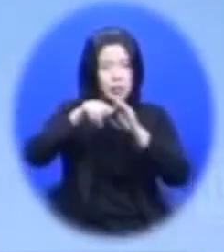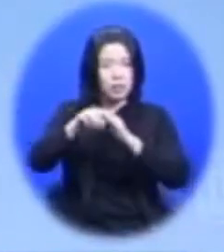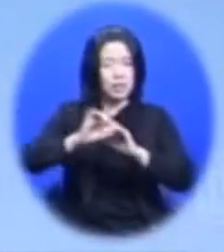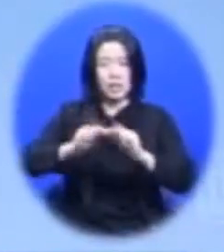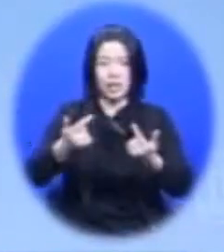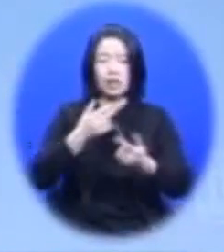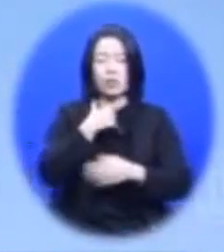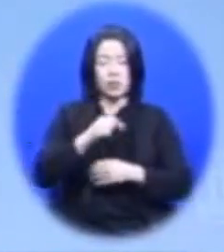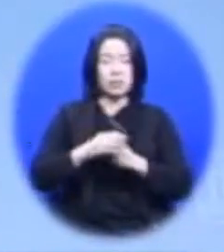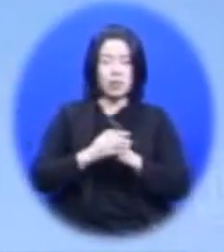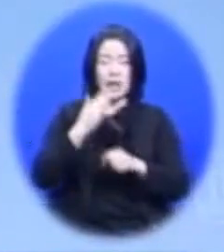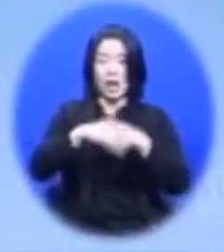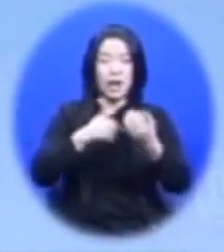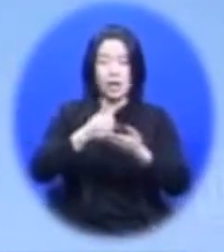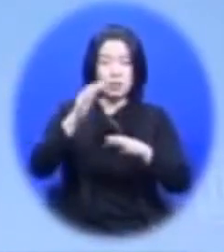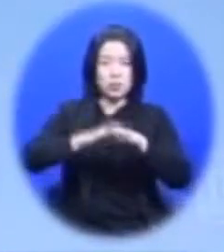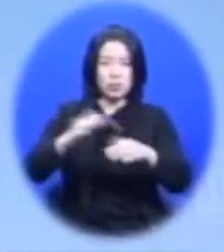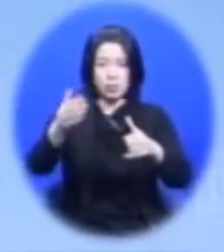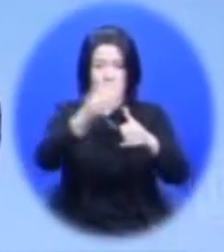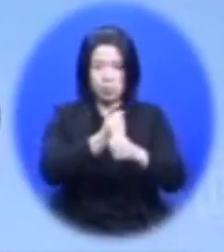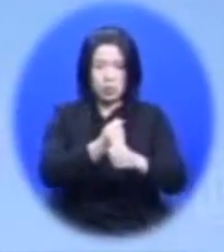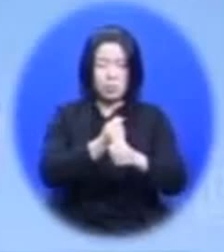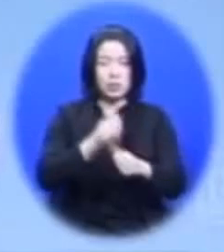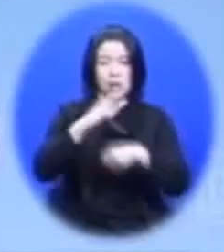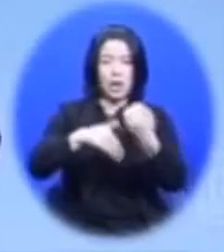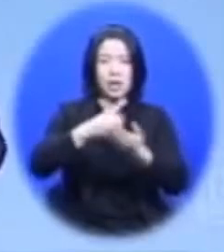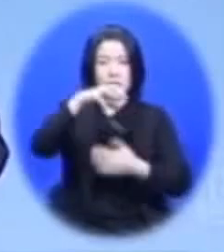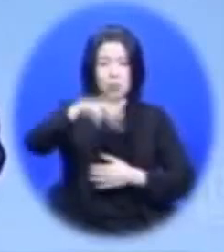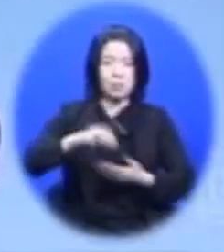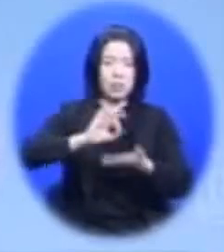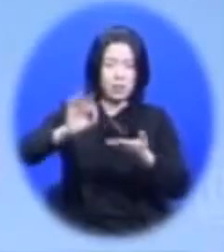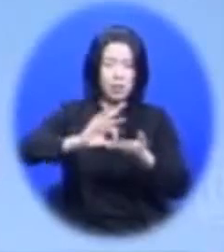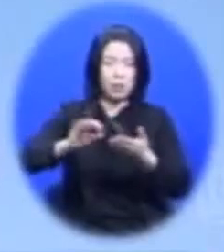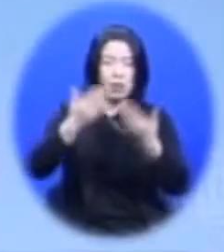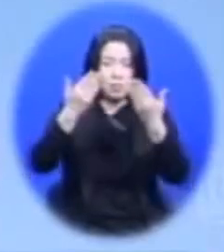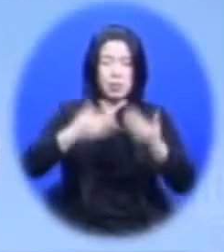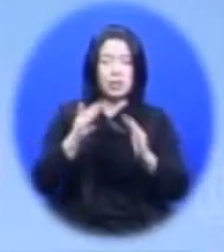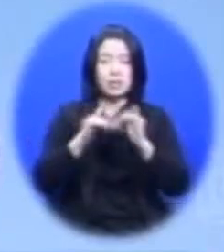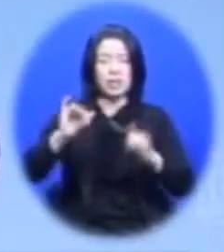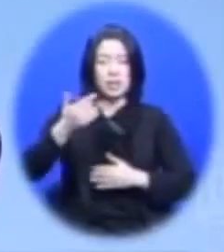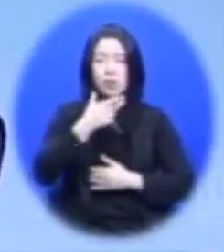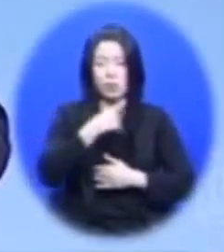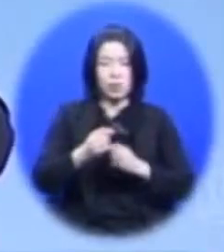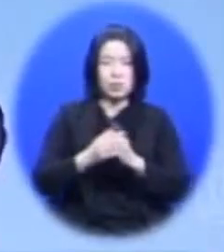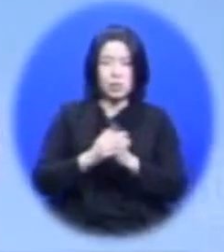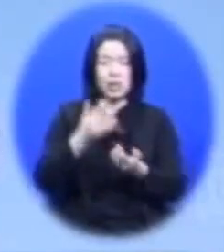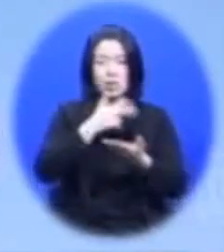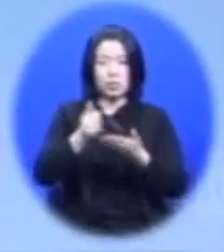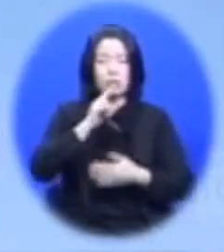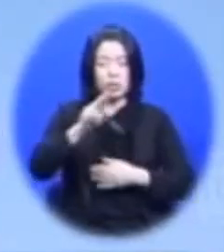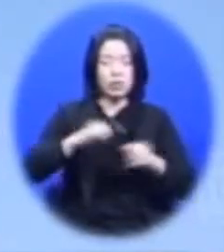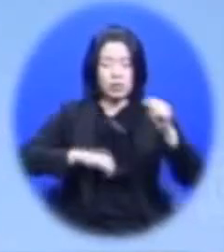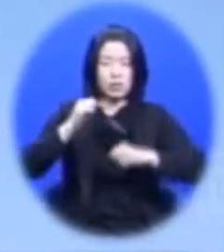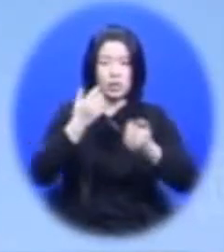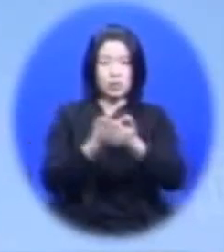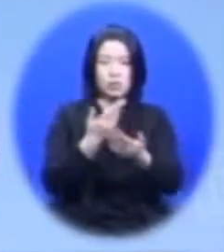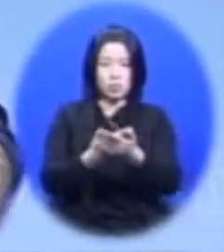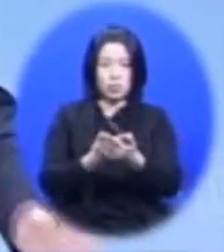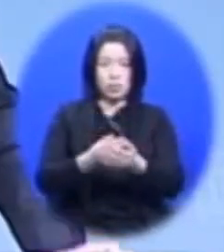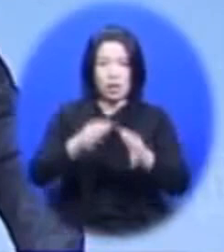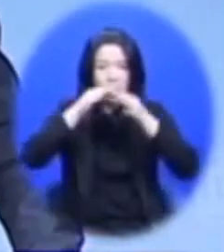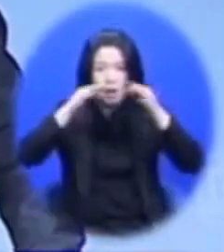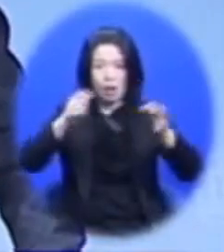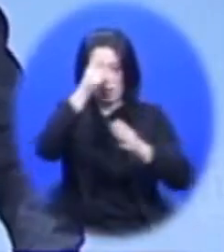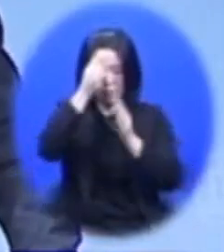원합니다. 하나님의 손에 붙잡혀져서 하나님 앞에 쓰임받는 자가 되기를 원합니다. 주여 역사에 주옵소서.